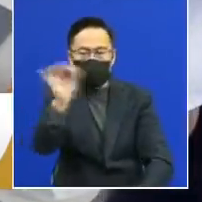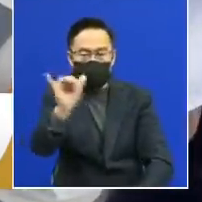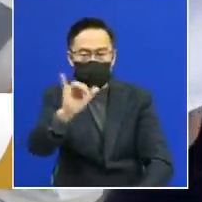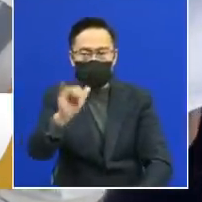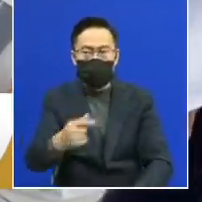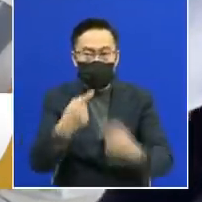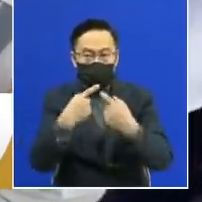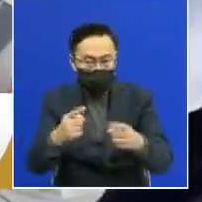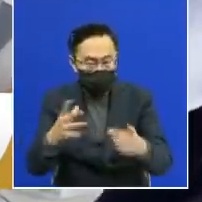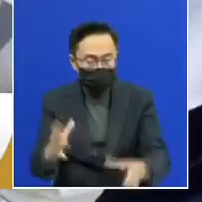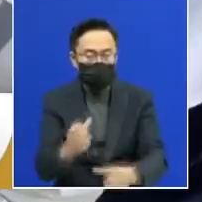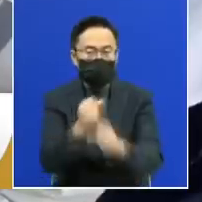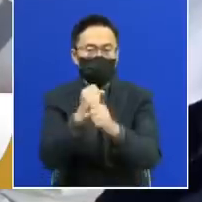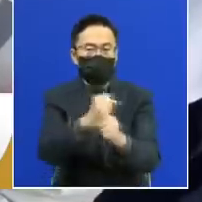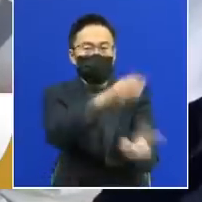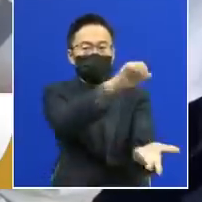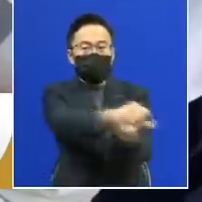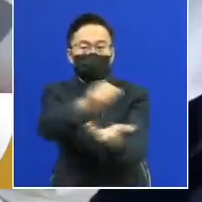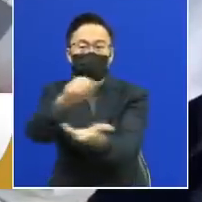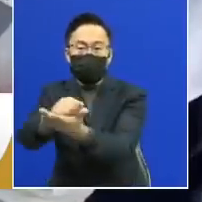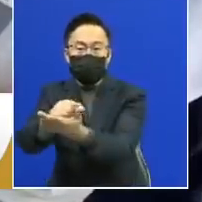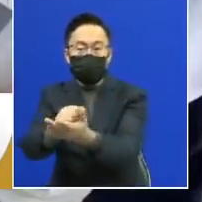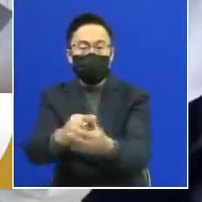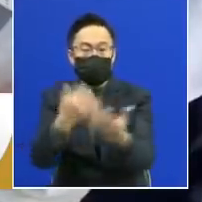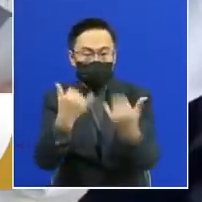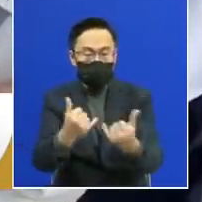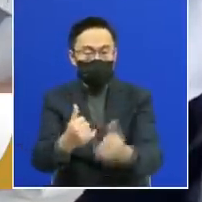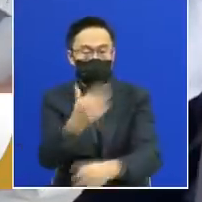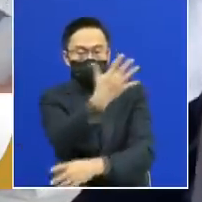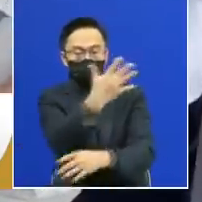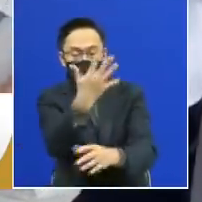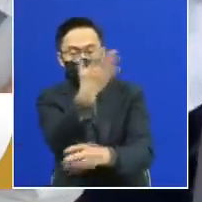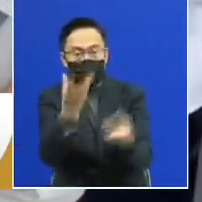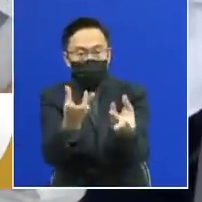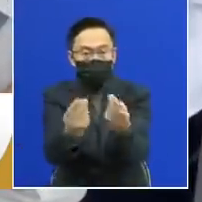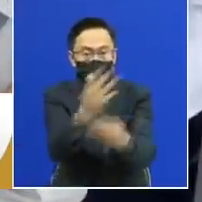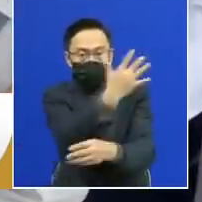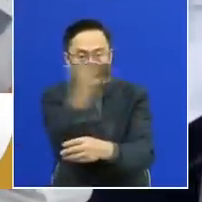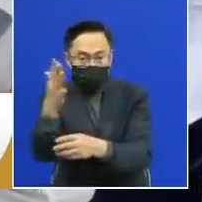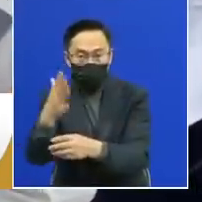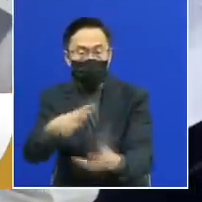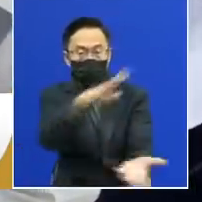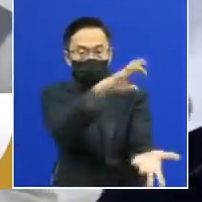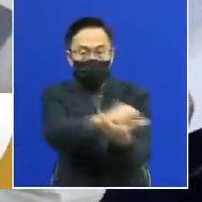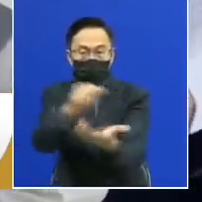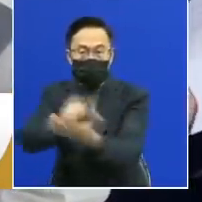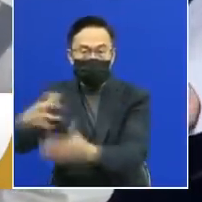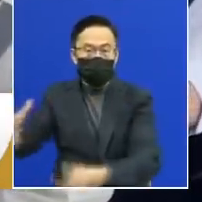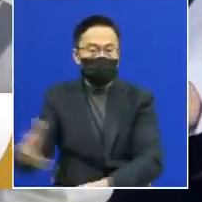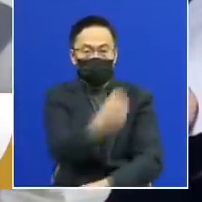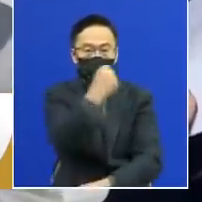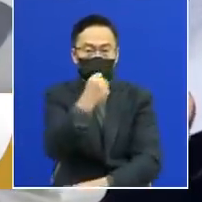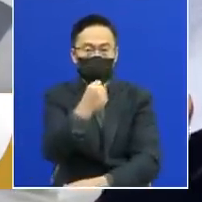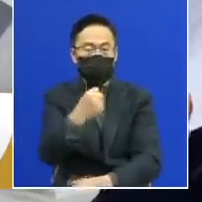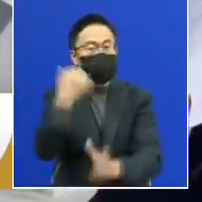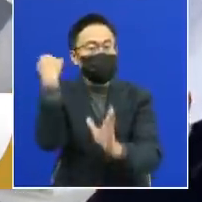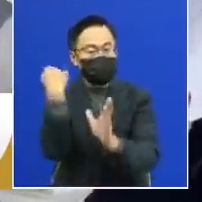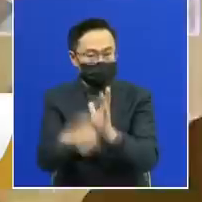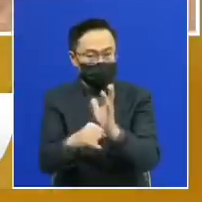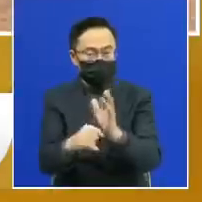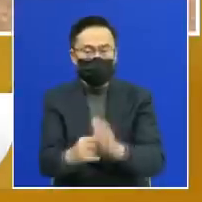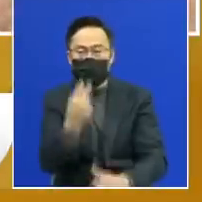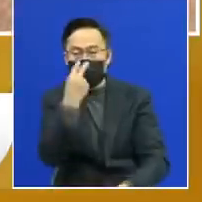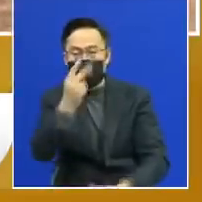ได้พบว่ามีการเรียกว่าเข้าไปใช้พื้นที่ป่าสงวนแล้วก็พื้นที่ของปปช.จริงตามที่เป็นข่าวอันนี้ก็คงจะต้องมาดูว่า